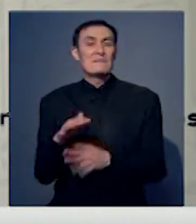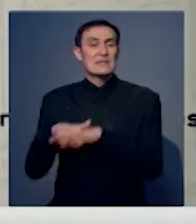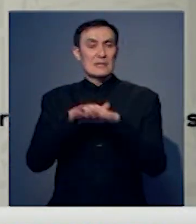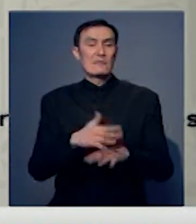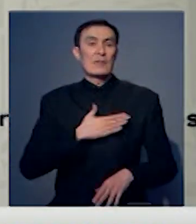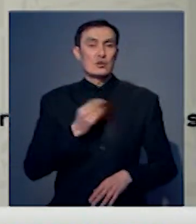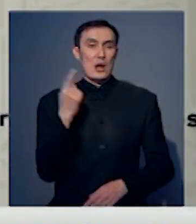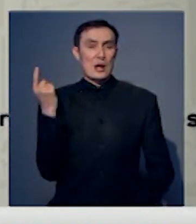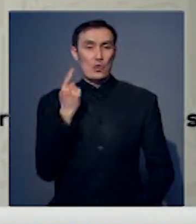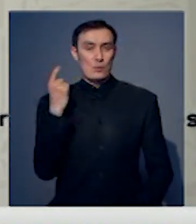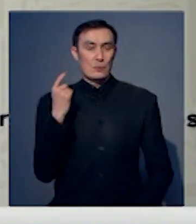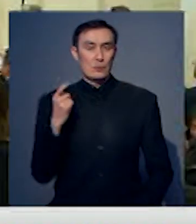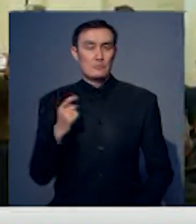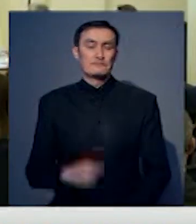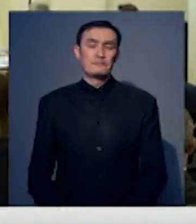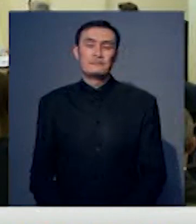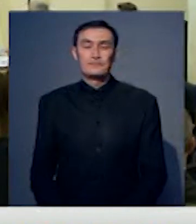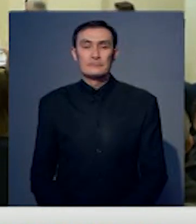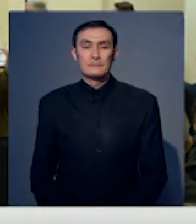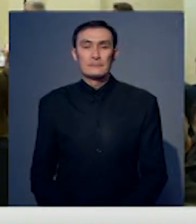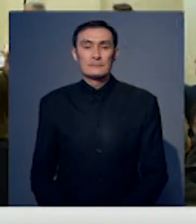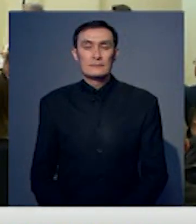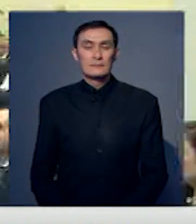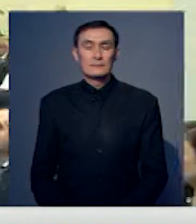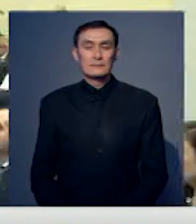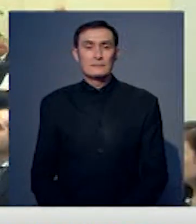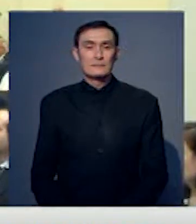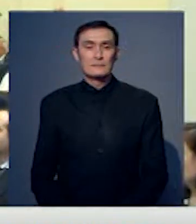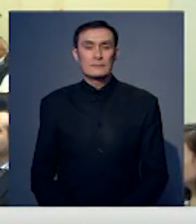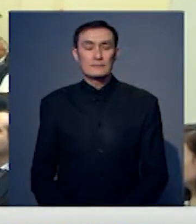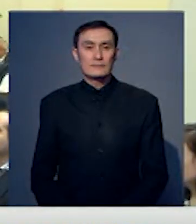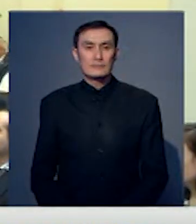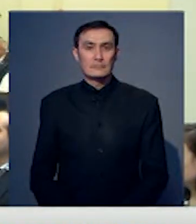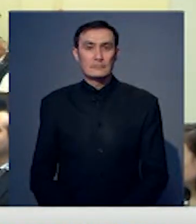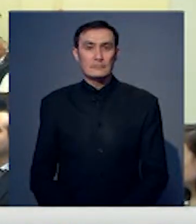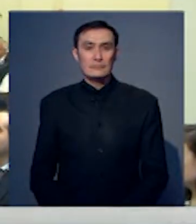нашу экономику. Алия Сыздыкова, Бекхан Типсаев, Хабар 24, Канны, Франция.